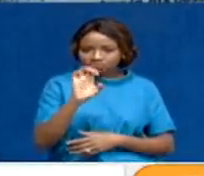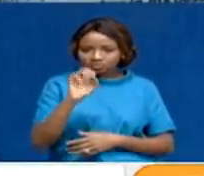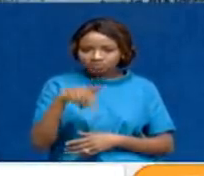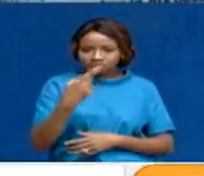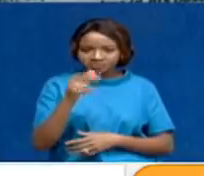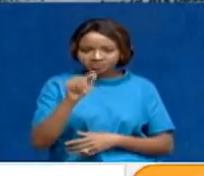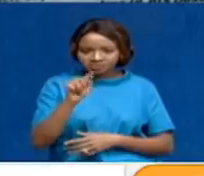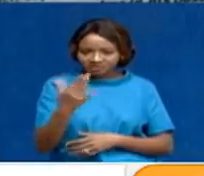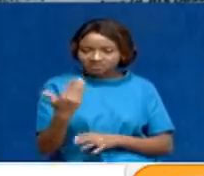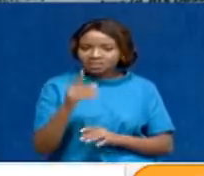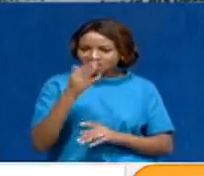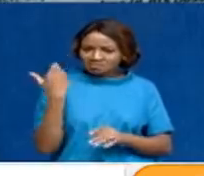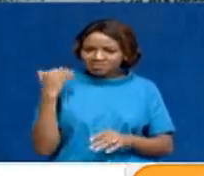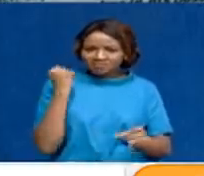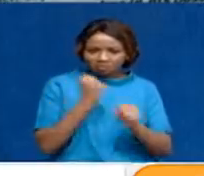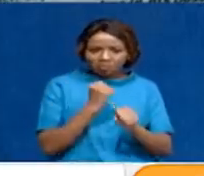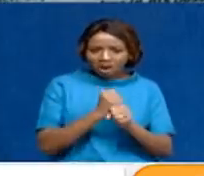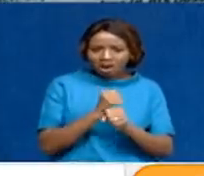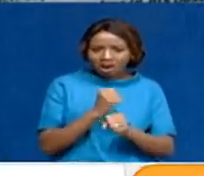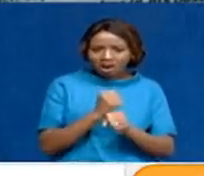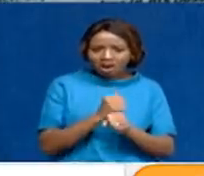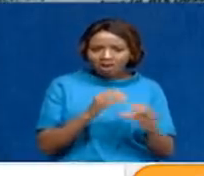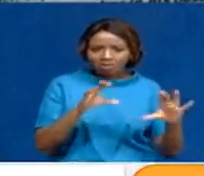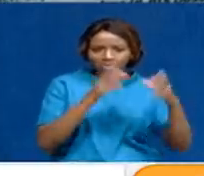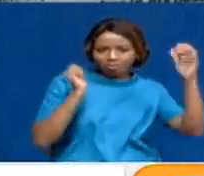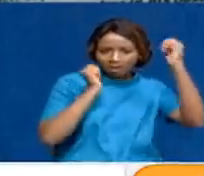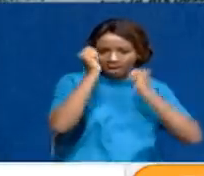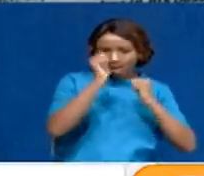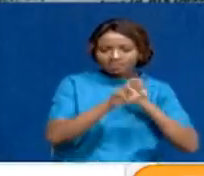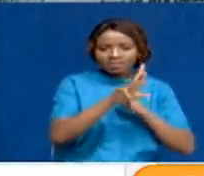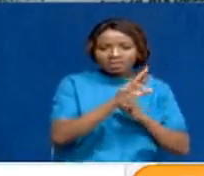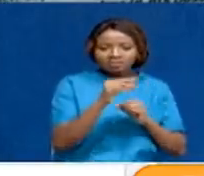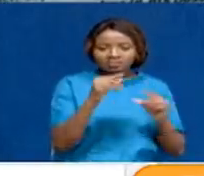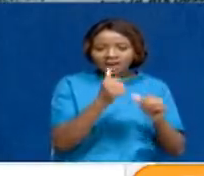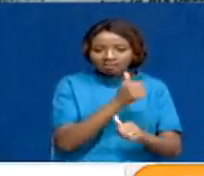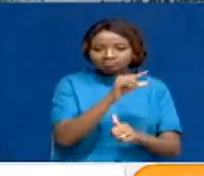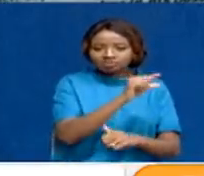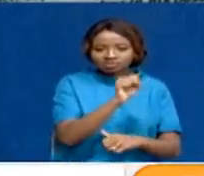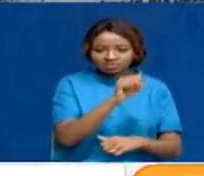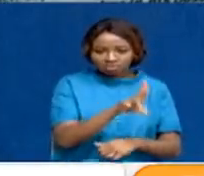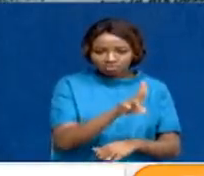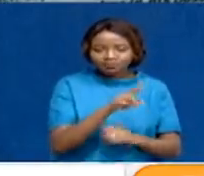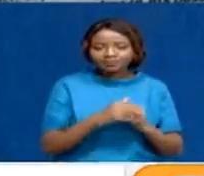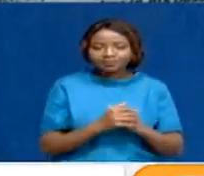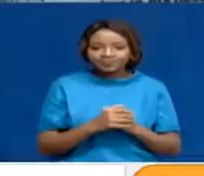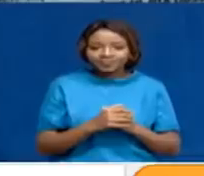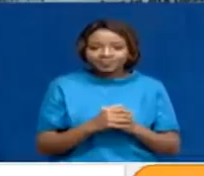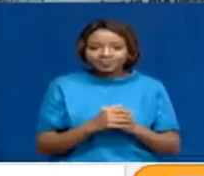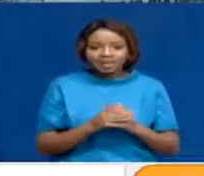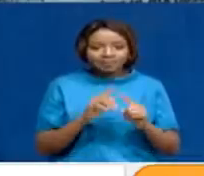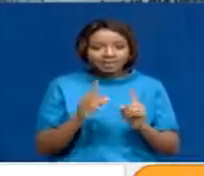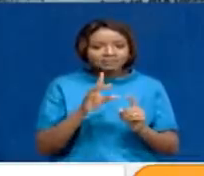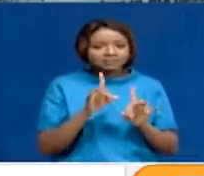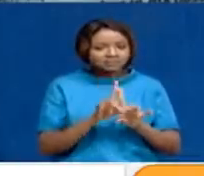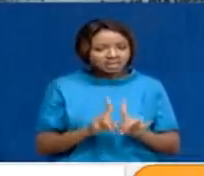aliwahi kufanya kazi kama afisa katika kitengo cha reke chini ya idara ya GSU. DCI wakiongeza kuwa